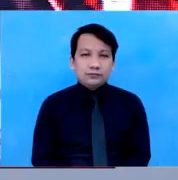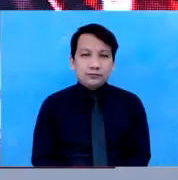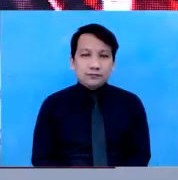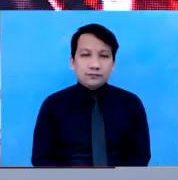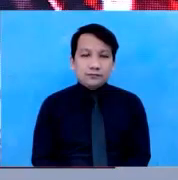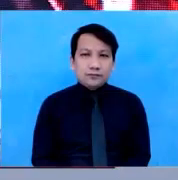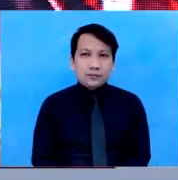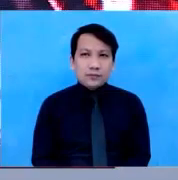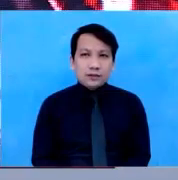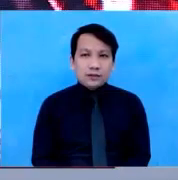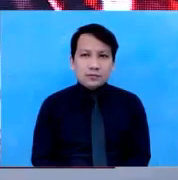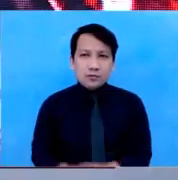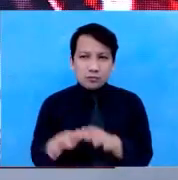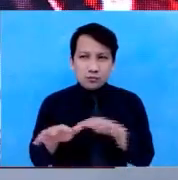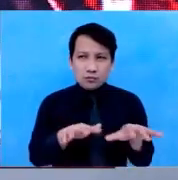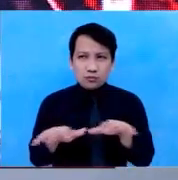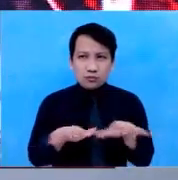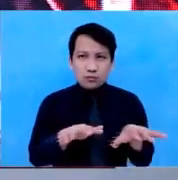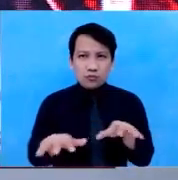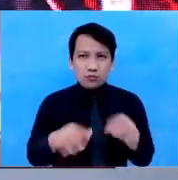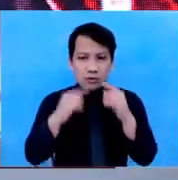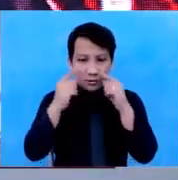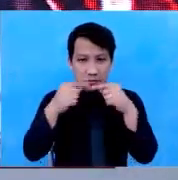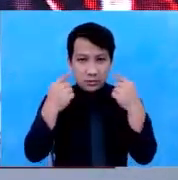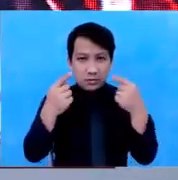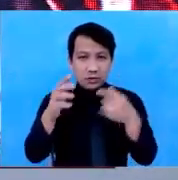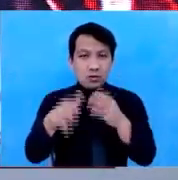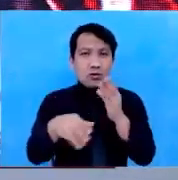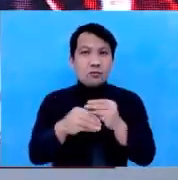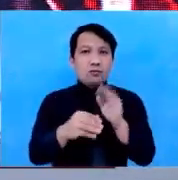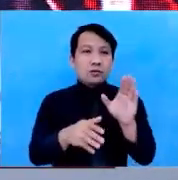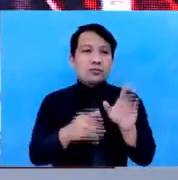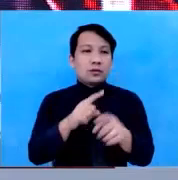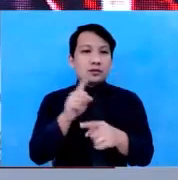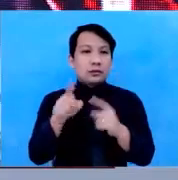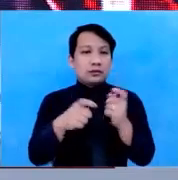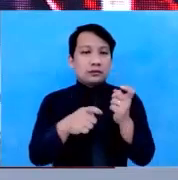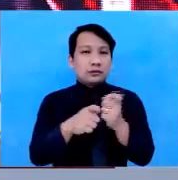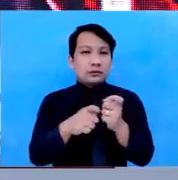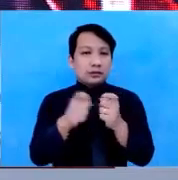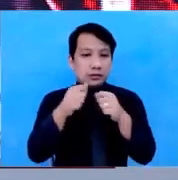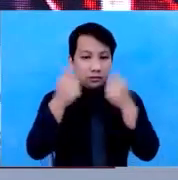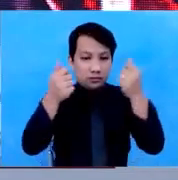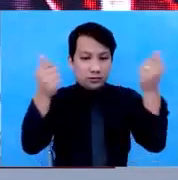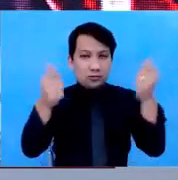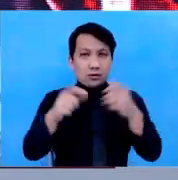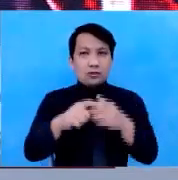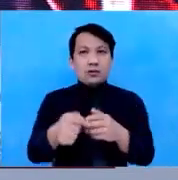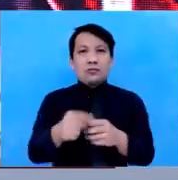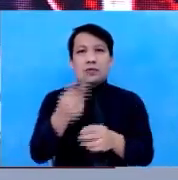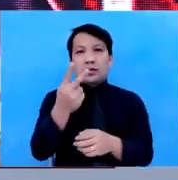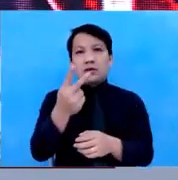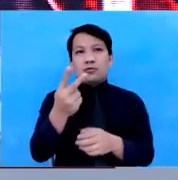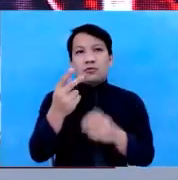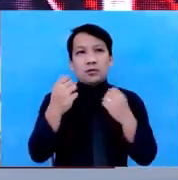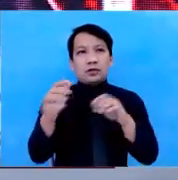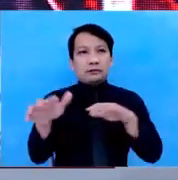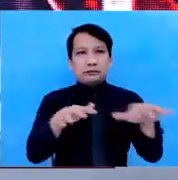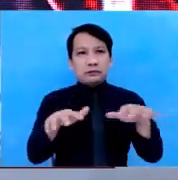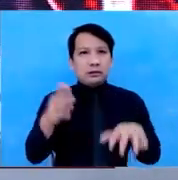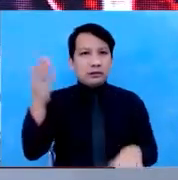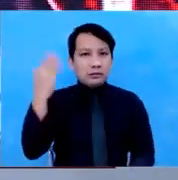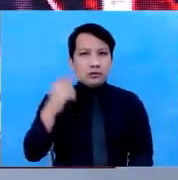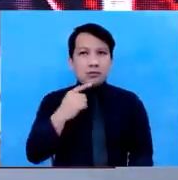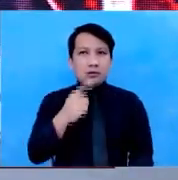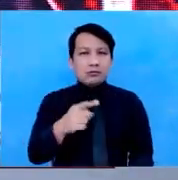Ni yanig ng malakas na lindol ang Mexico. Sumakto po yan sa mismong anibersaryo kung kailan tumama ang dalawang malalakas na lindol noon. Ang tingin